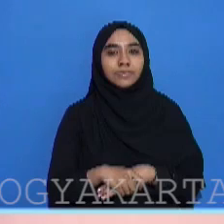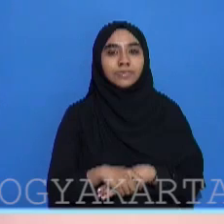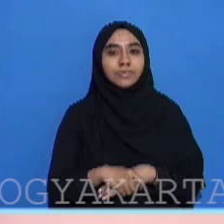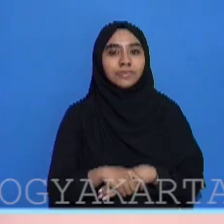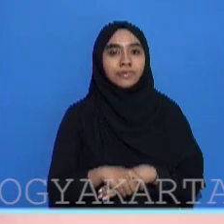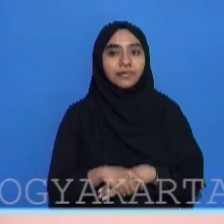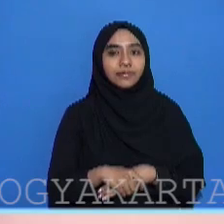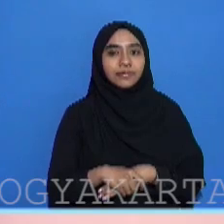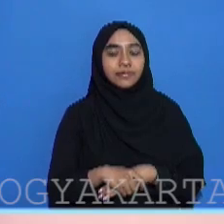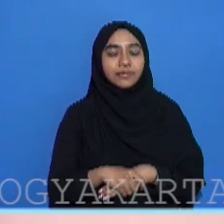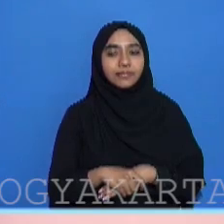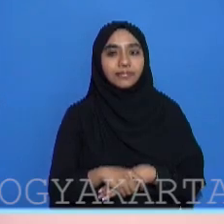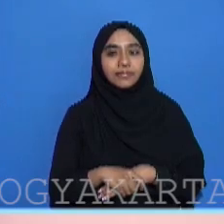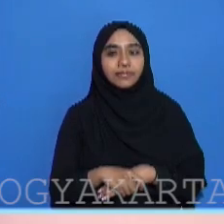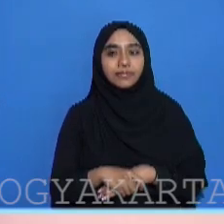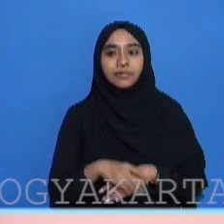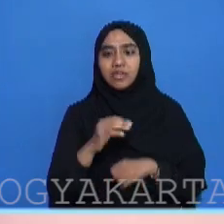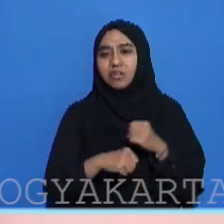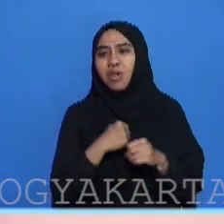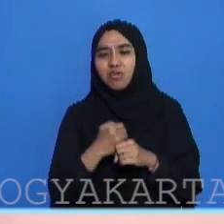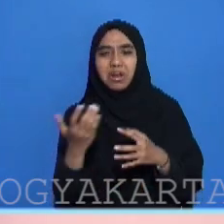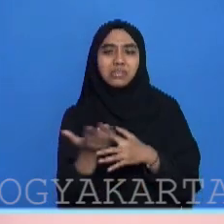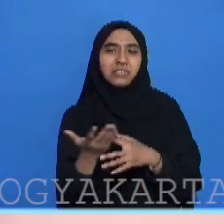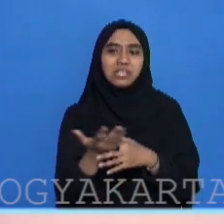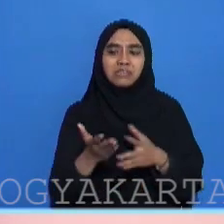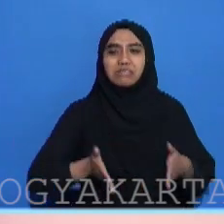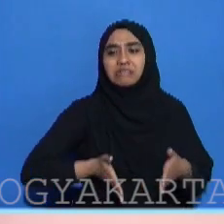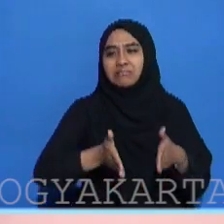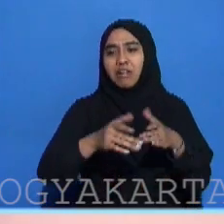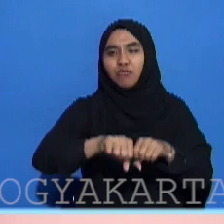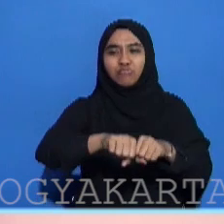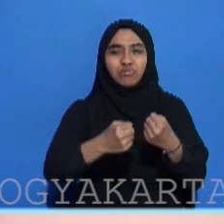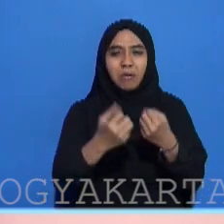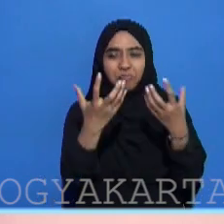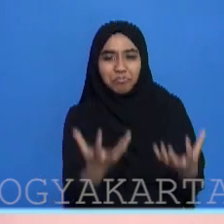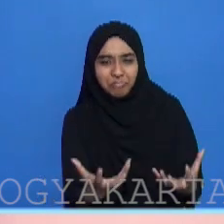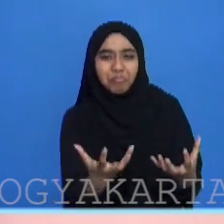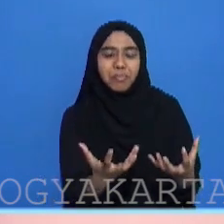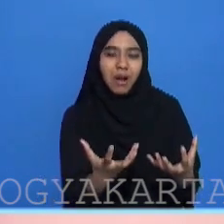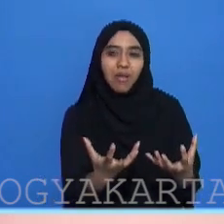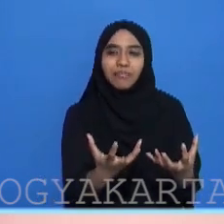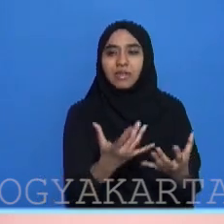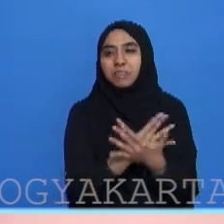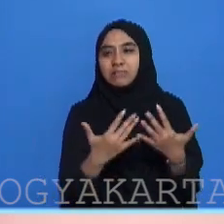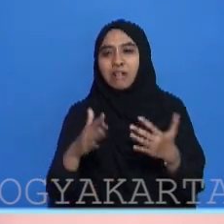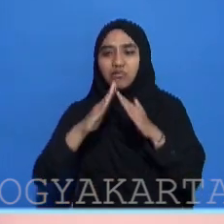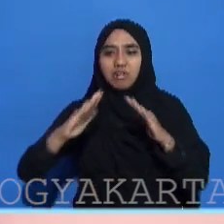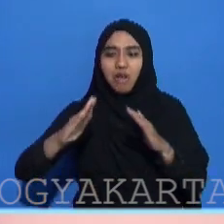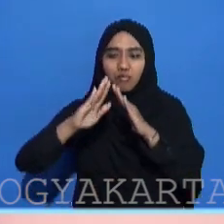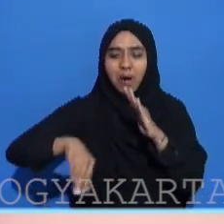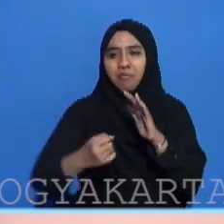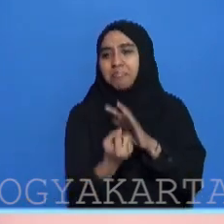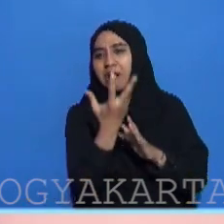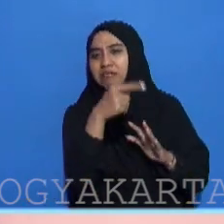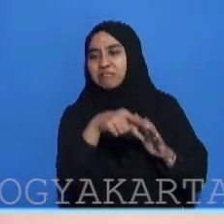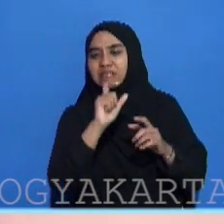sementara itu saudara setelah bertahun-tahun akses jalan mengalami kerusakan parah warga yang tinggal di lereng gunung berapi Kapan dewan Cangkringan